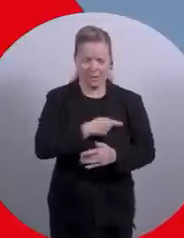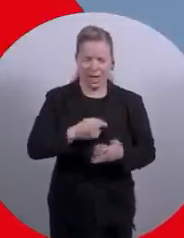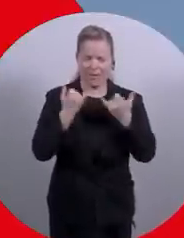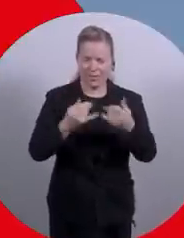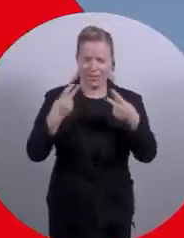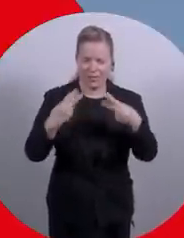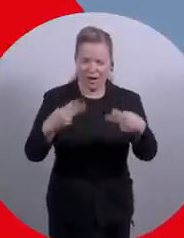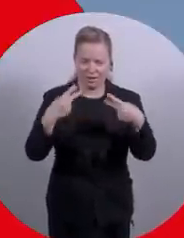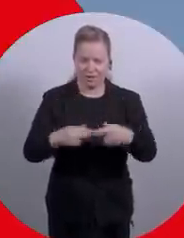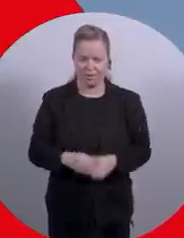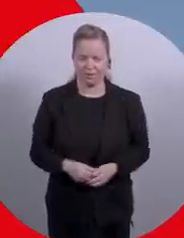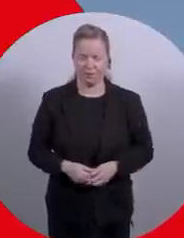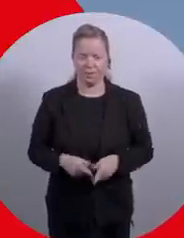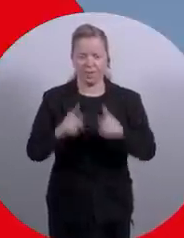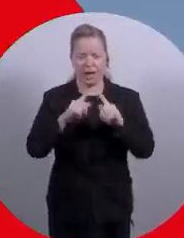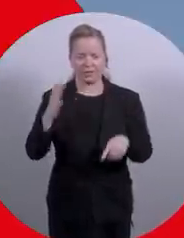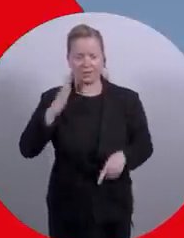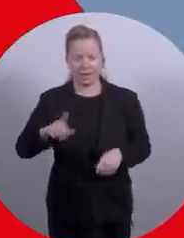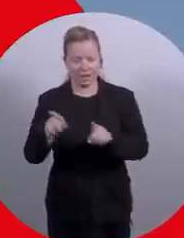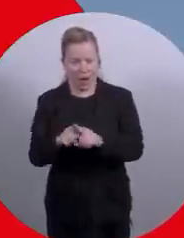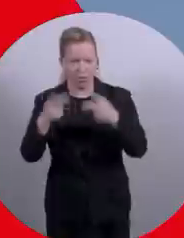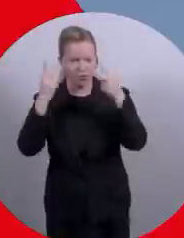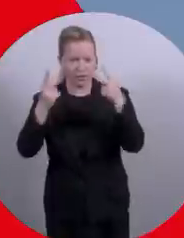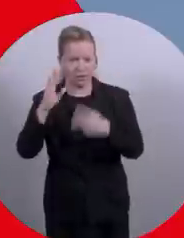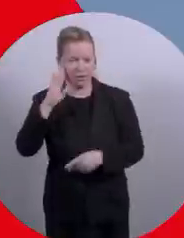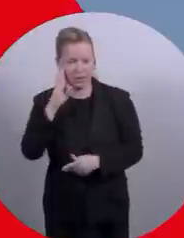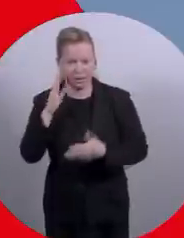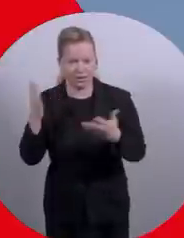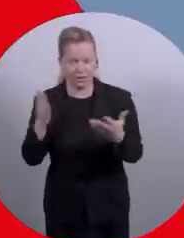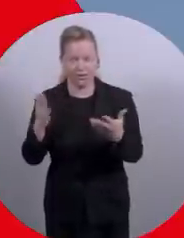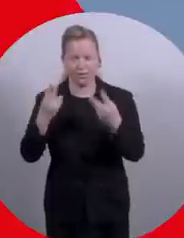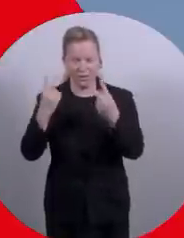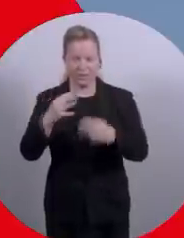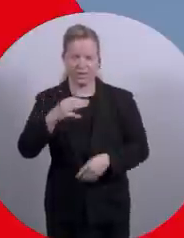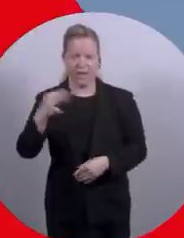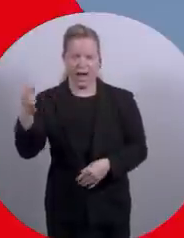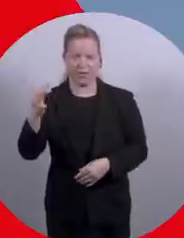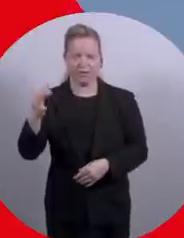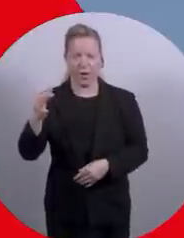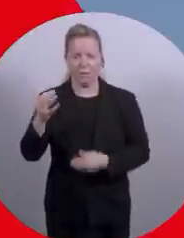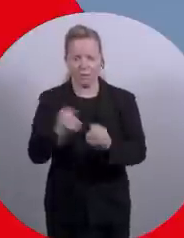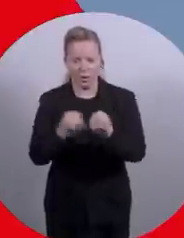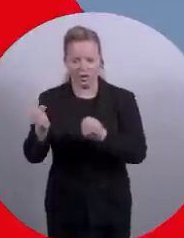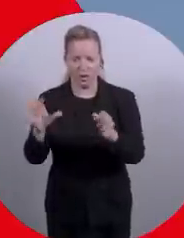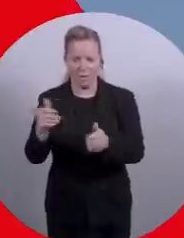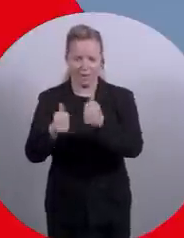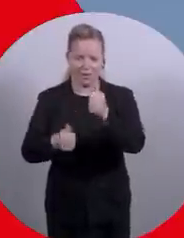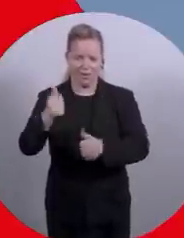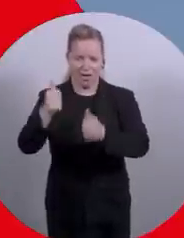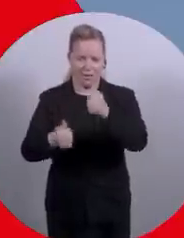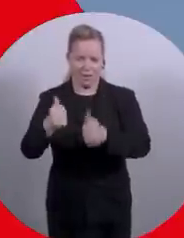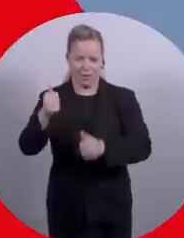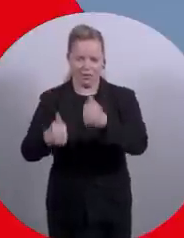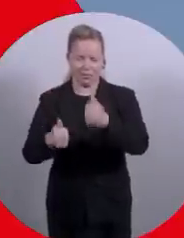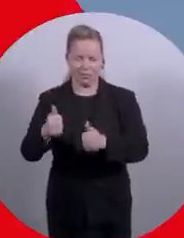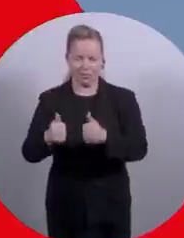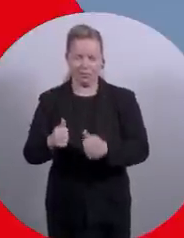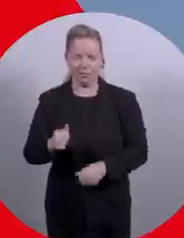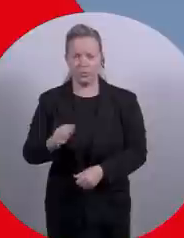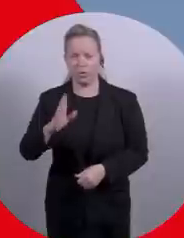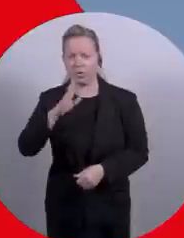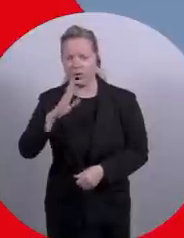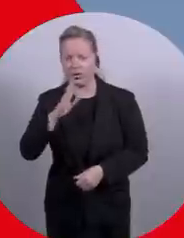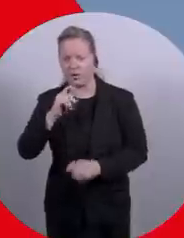aber auf der anderen Seite natürlich auch ein wichtiger Tag für den politischen Mitbewerber ist für deine von konservativen